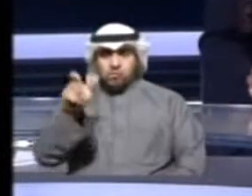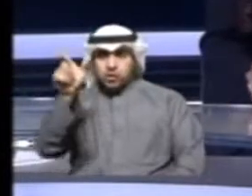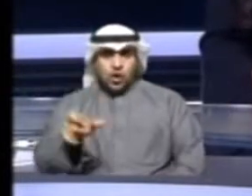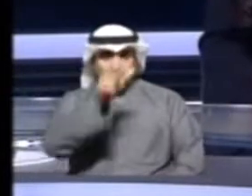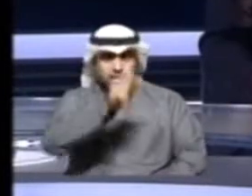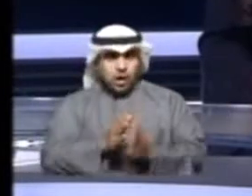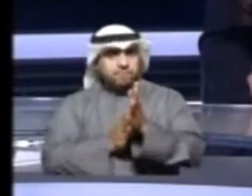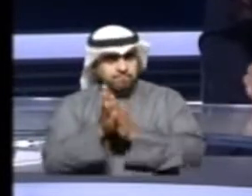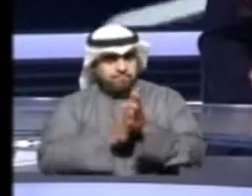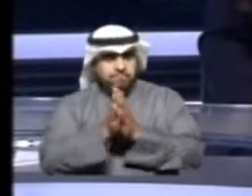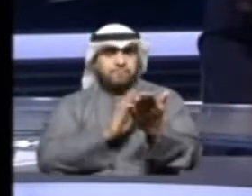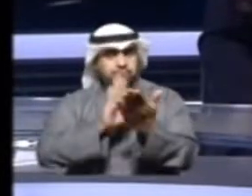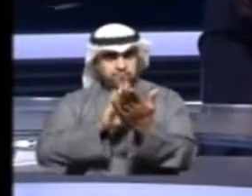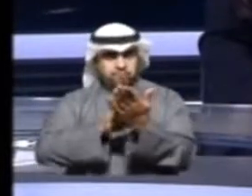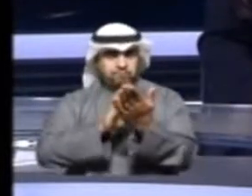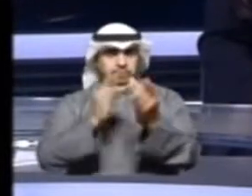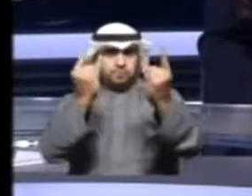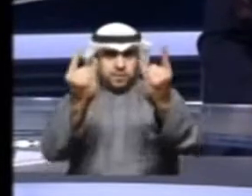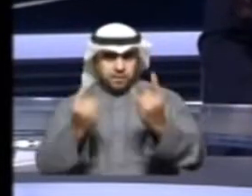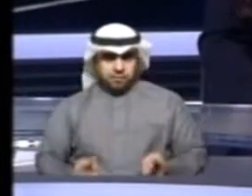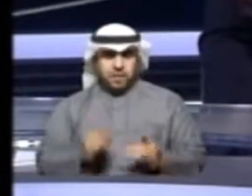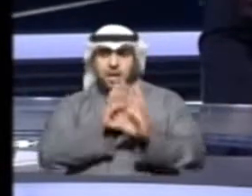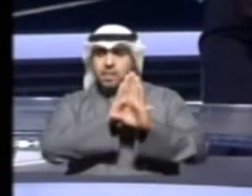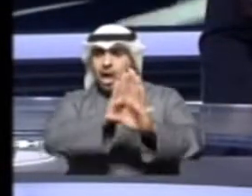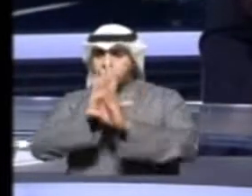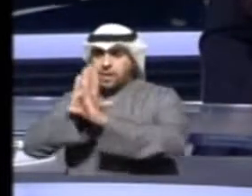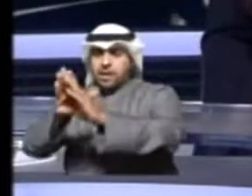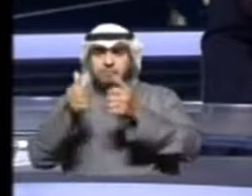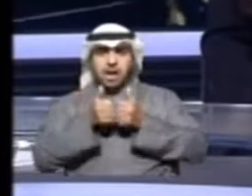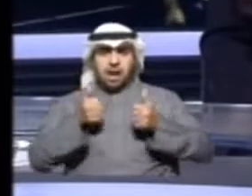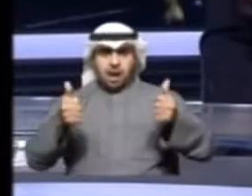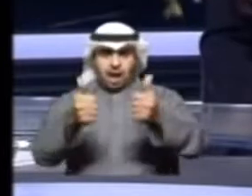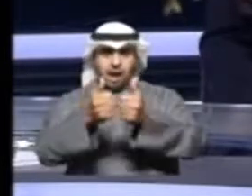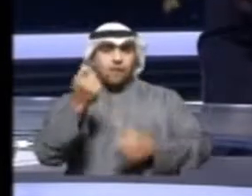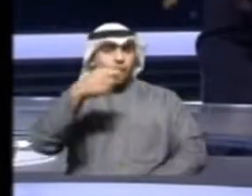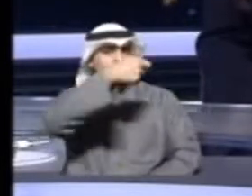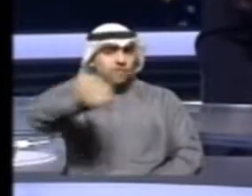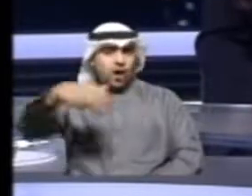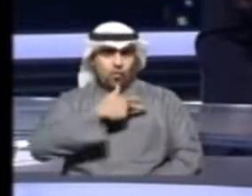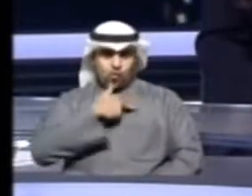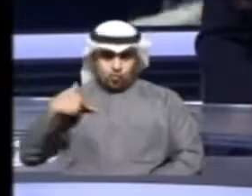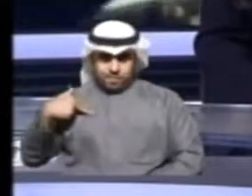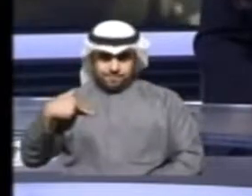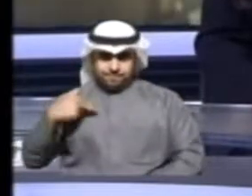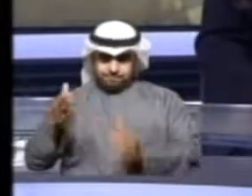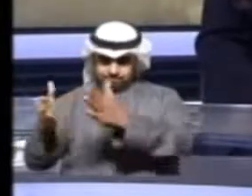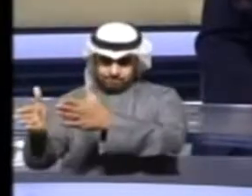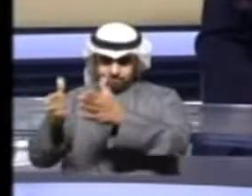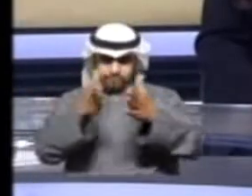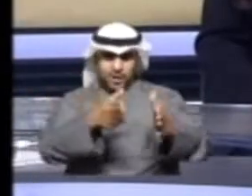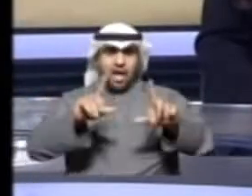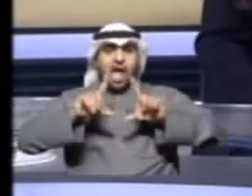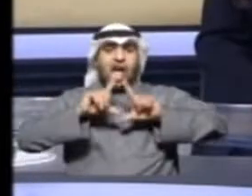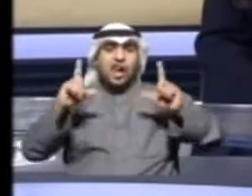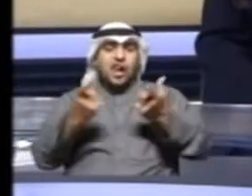علميا ودعم مرافقيهم من أولياء الأمور على نفقة الدولة. وفي اللجنة المالية والاقتصادية